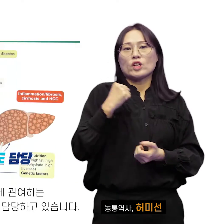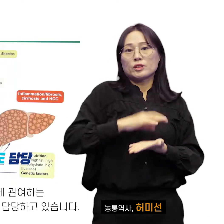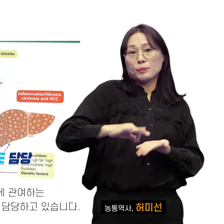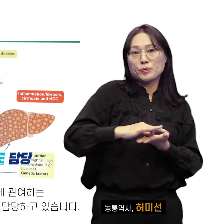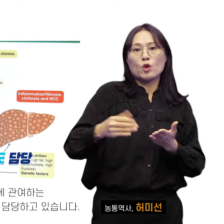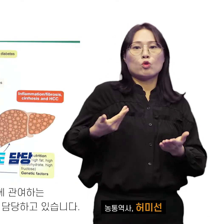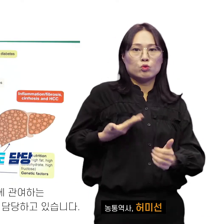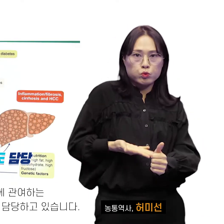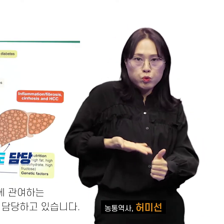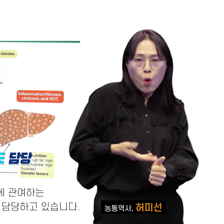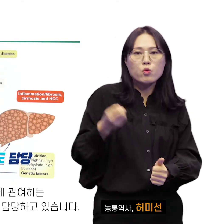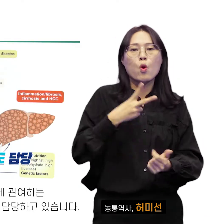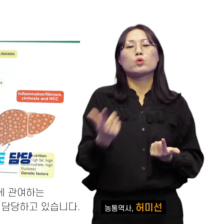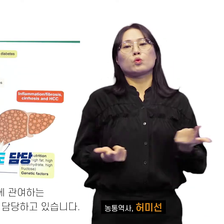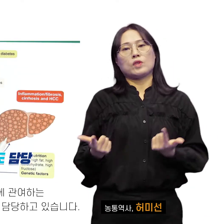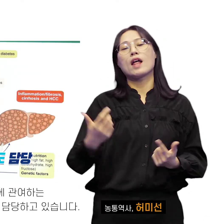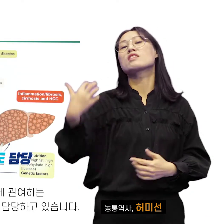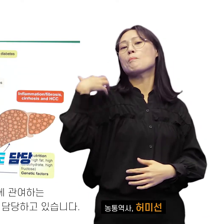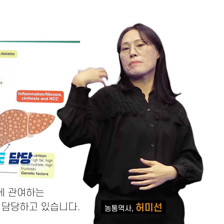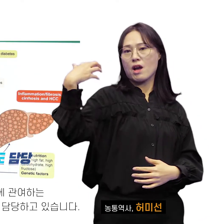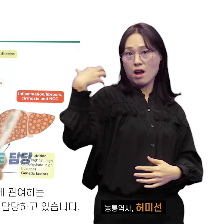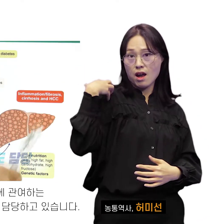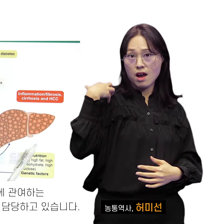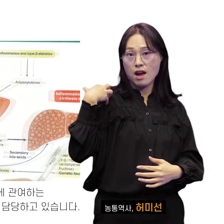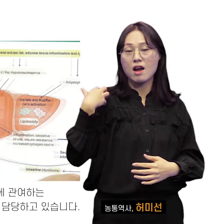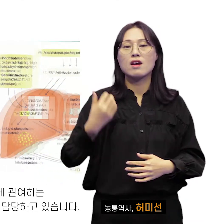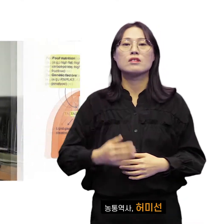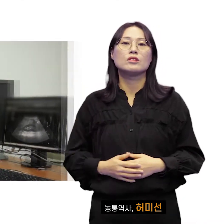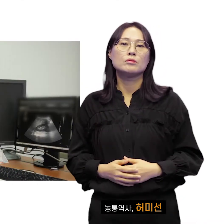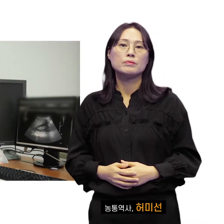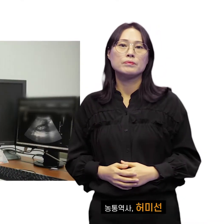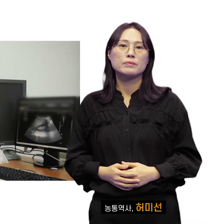조절 등도 담당하고 있습니다.